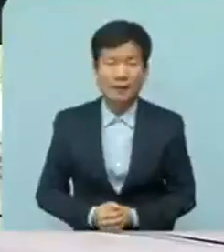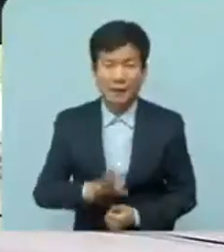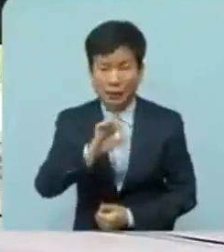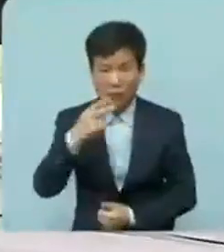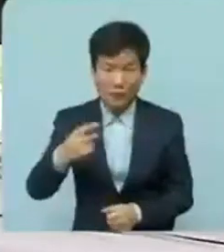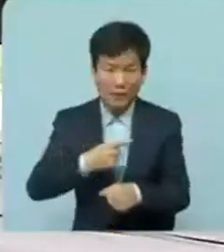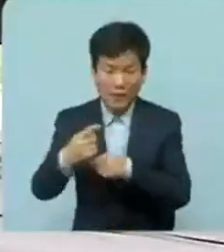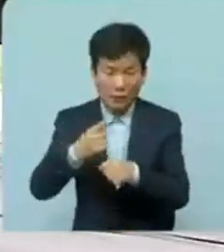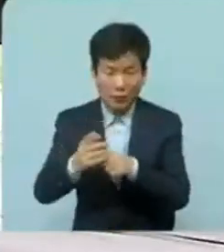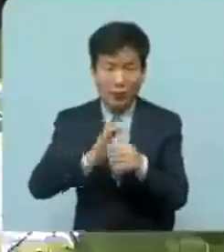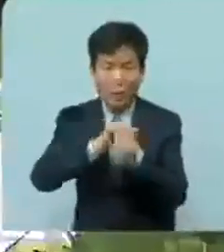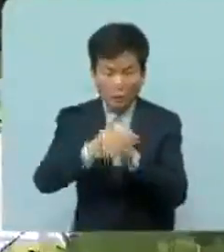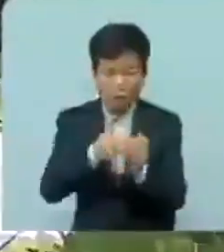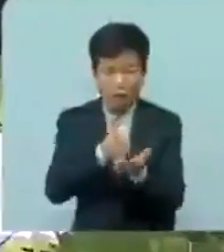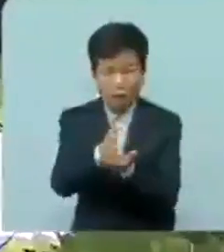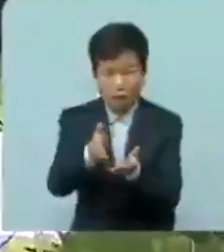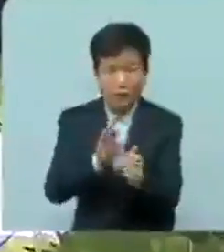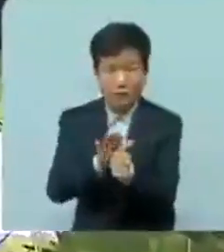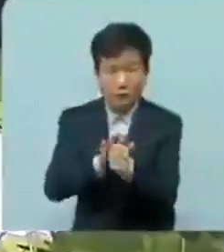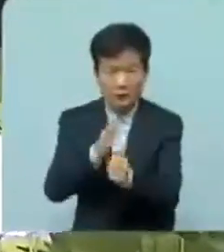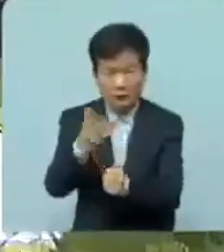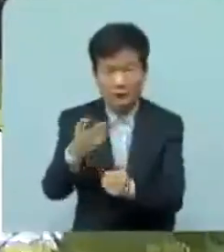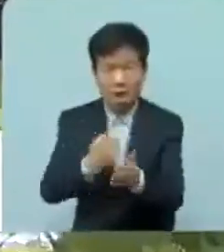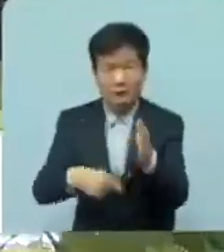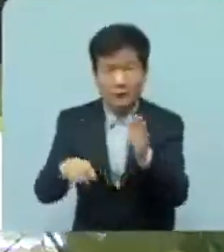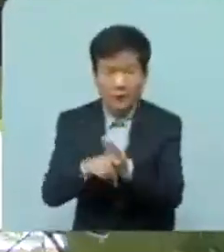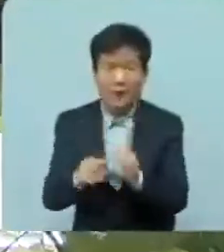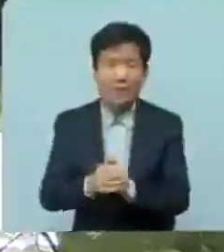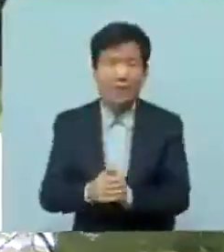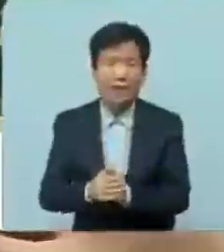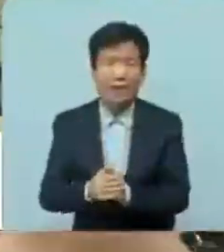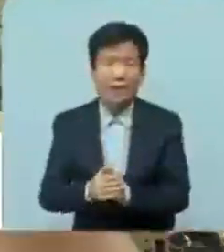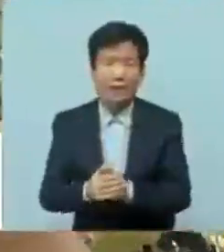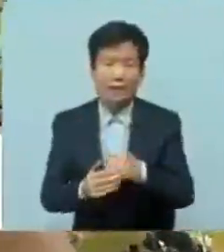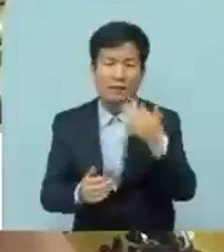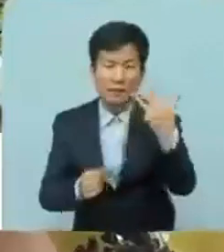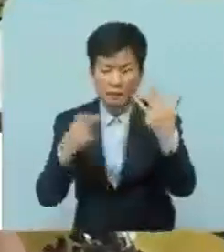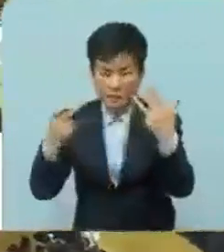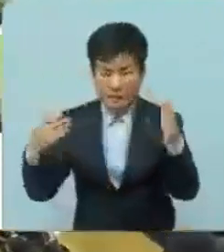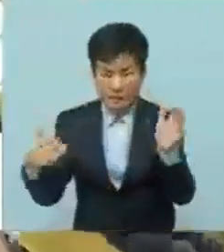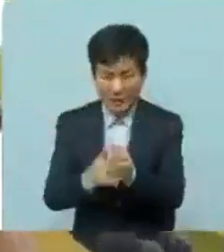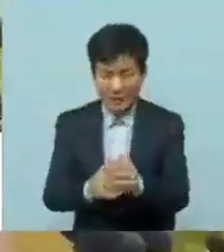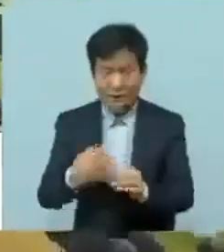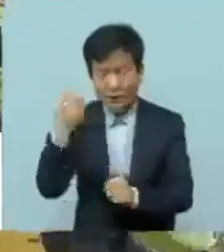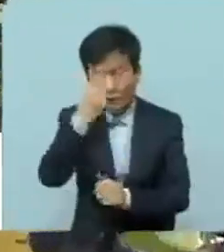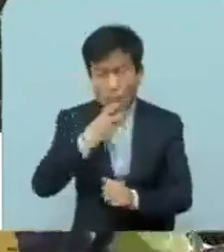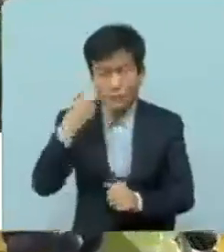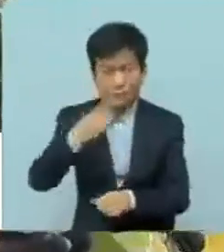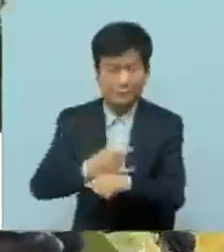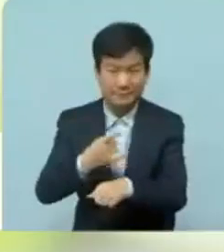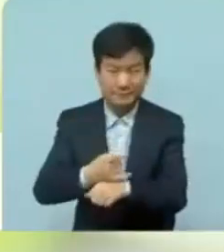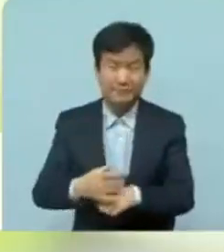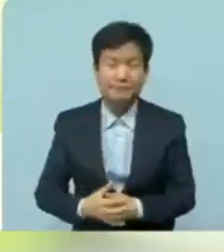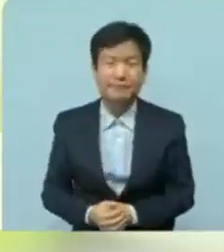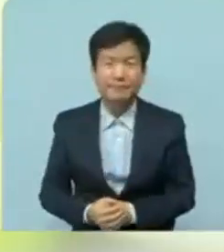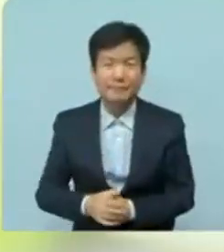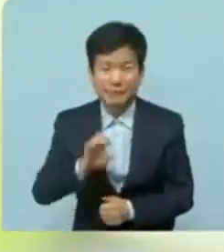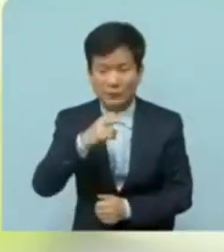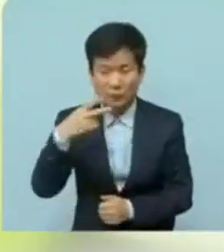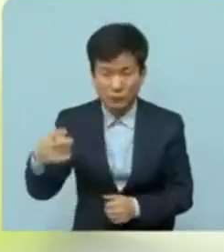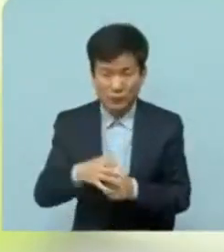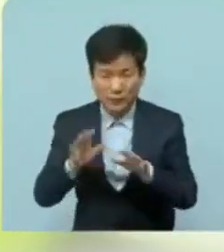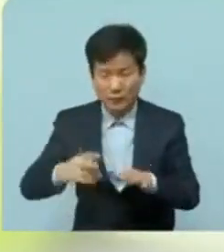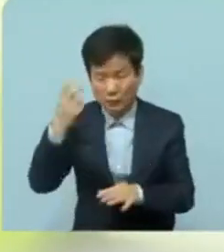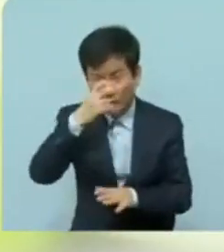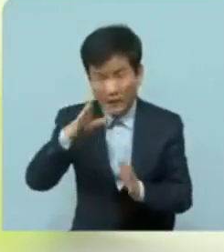영동군이 내년 과수원예 분야 지원 사업을 추진하기 위해 다음 달 12일까지 수요 조사를 진행합니다. 영동군은